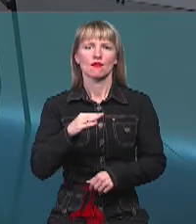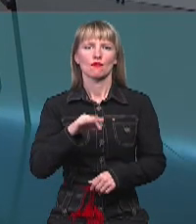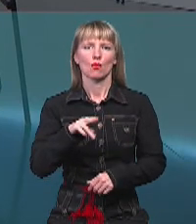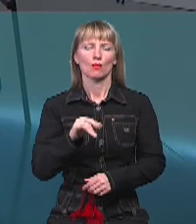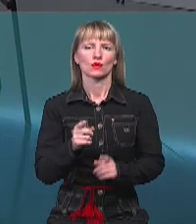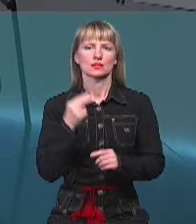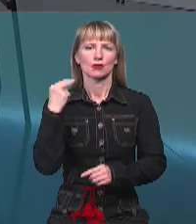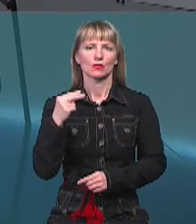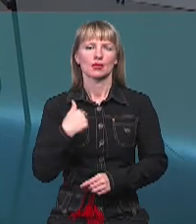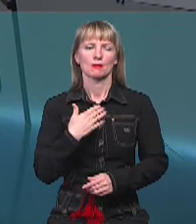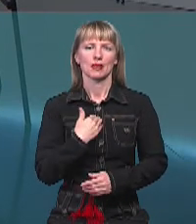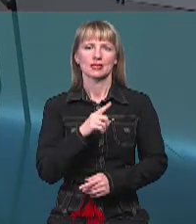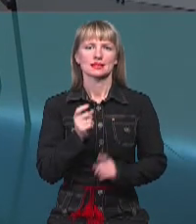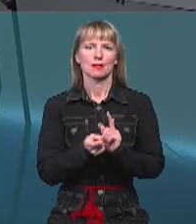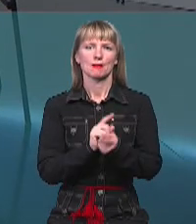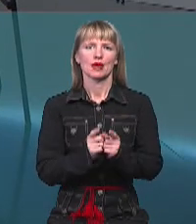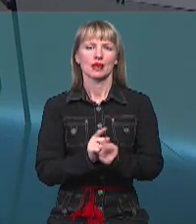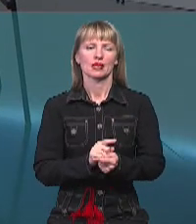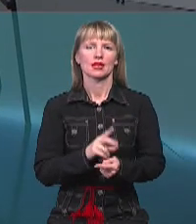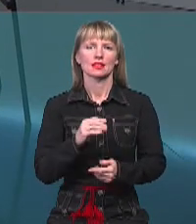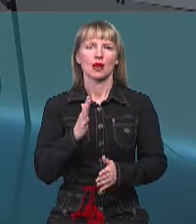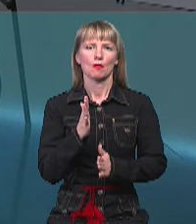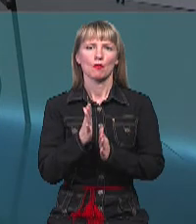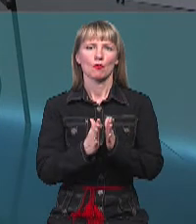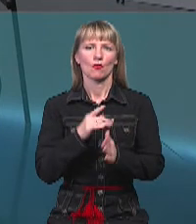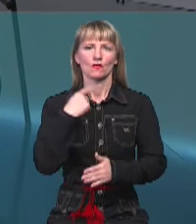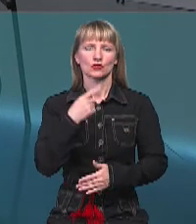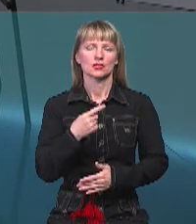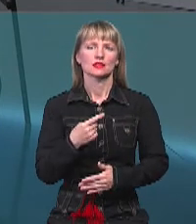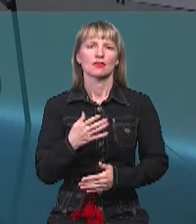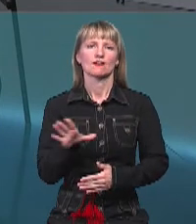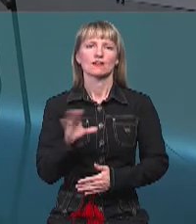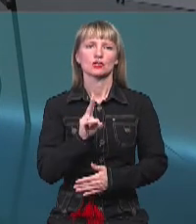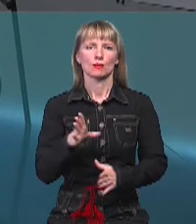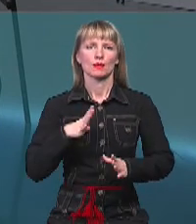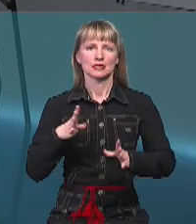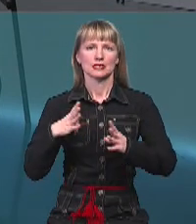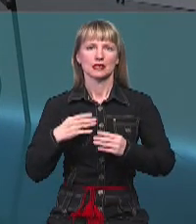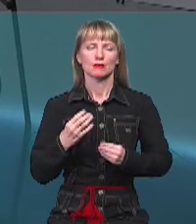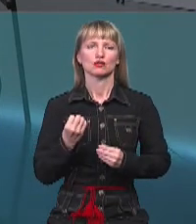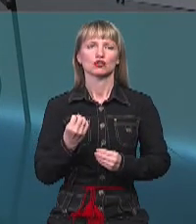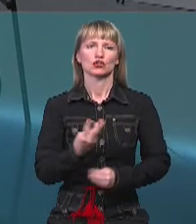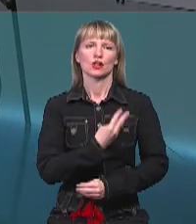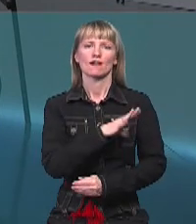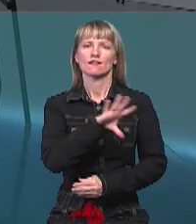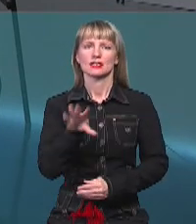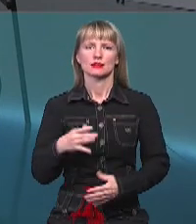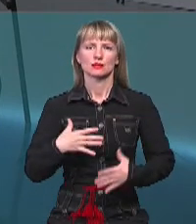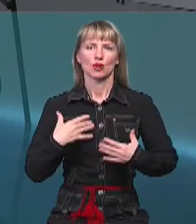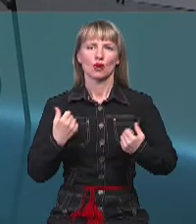Анні Кириченко за переклад на мову жестів. І всім, хто був з нами, ще раз всім бажаю здоров'я